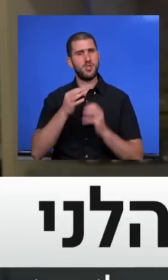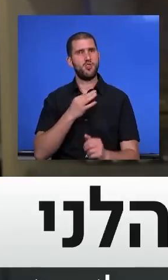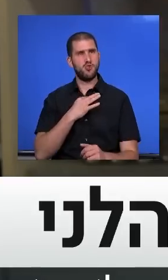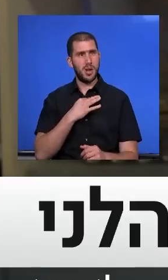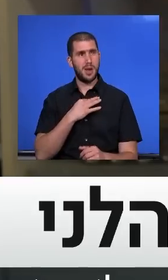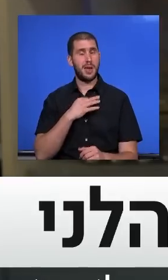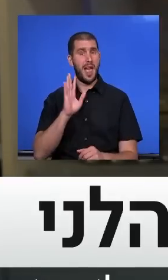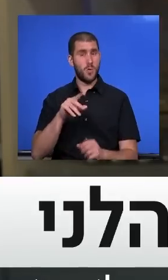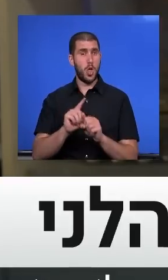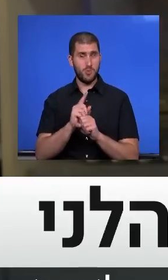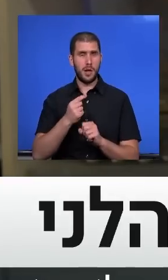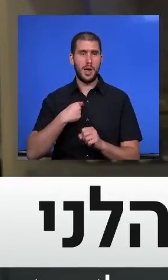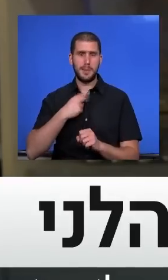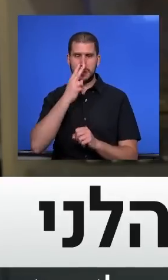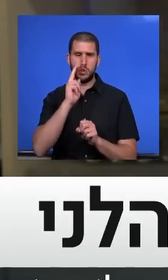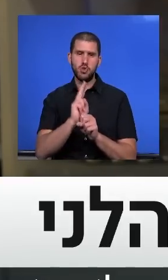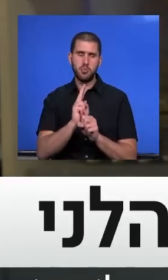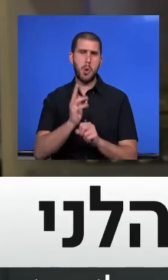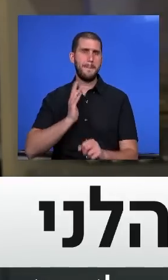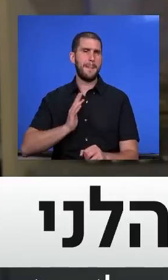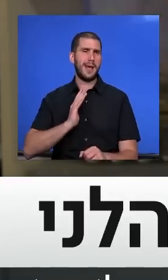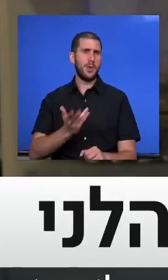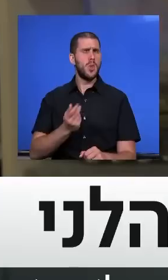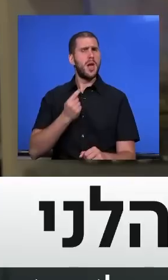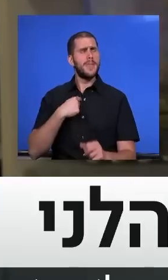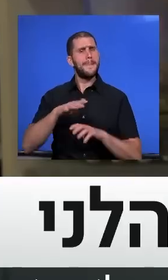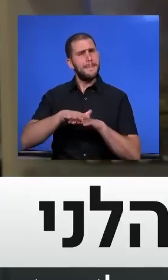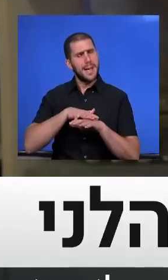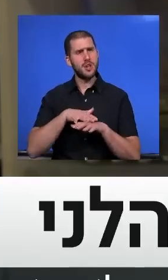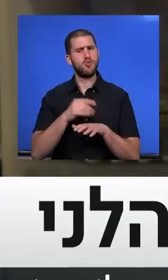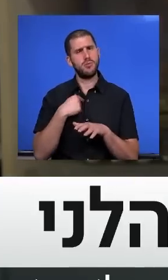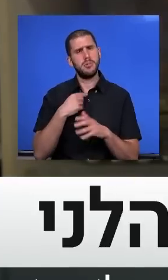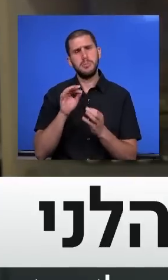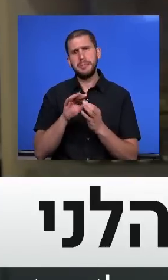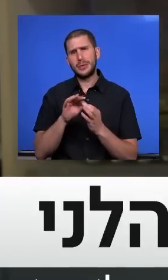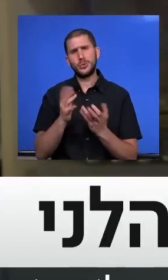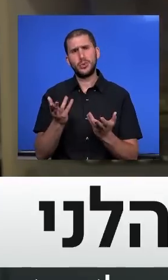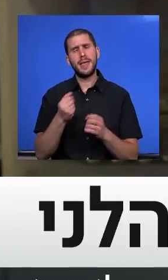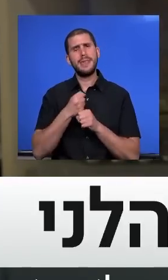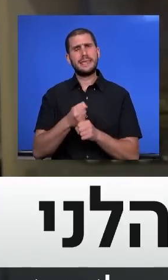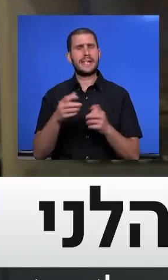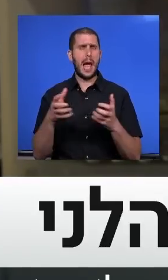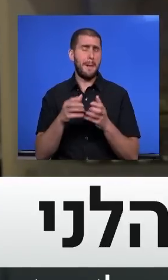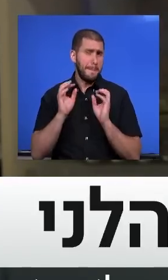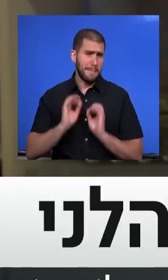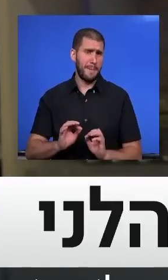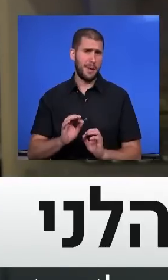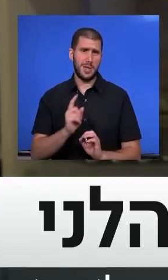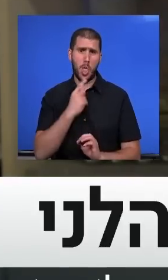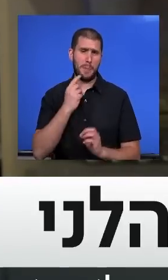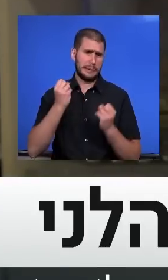התקופה, ואני מנסה לשמור על ממלכתיות, ואני מרגיש שאני פשוט נציג של עם, באמת, אני לא אומר את זה